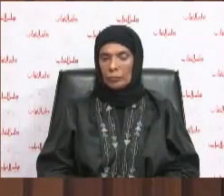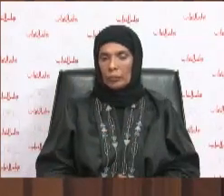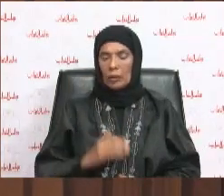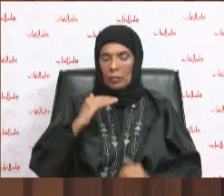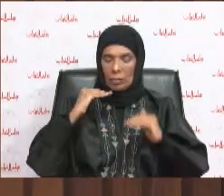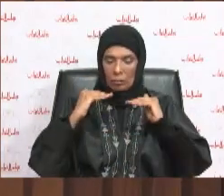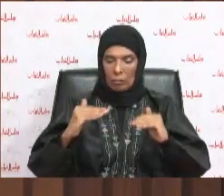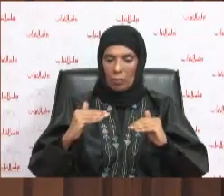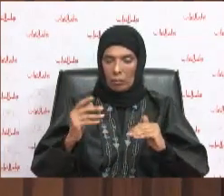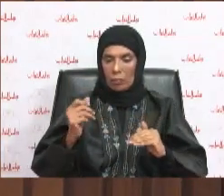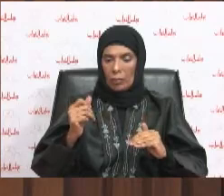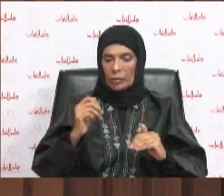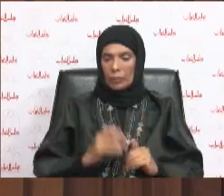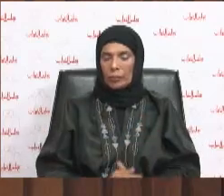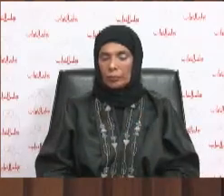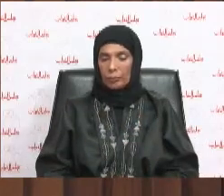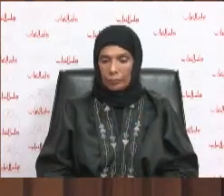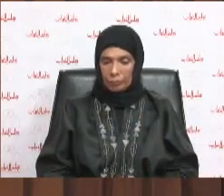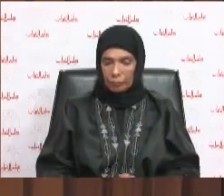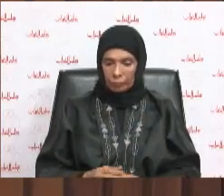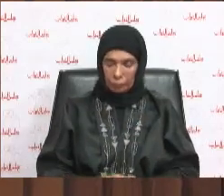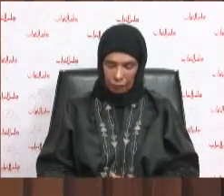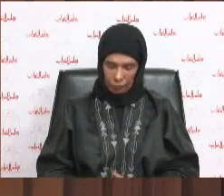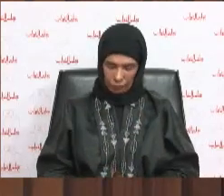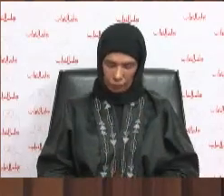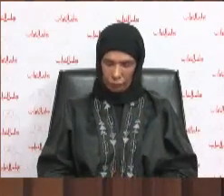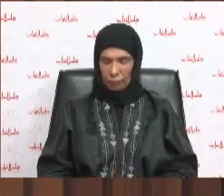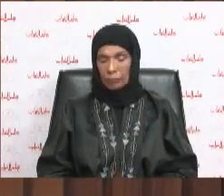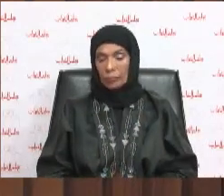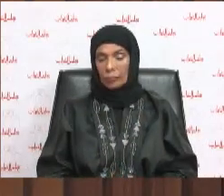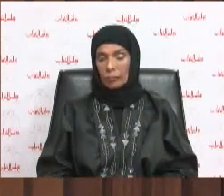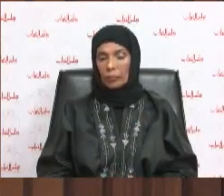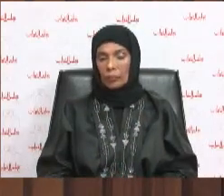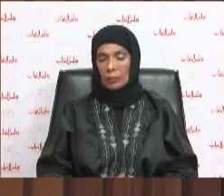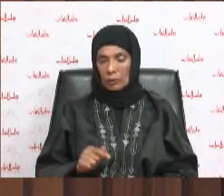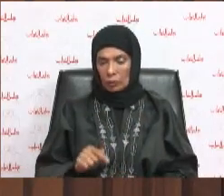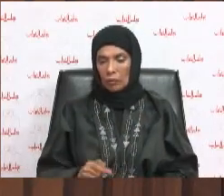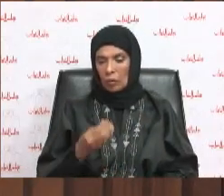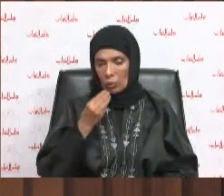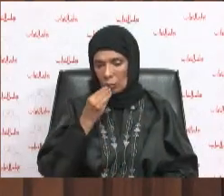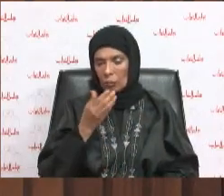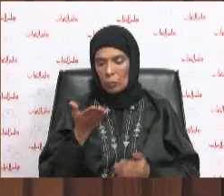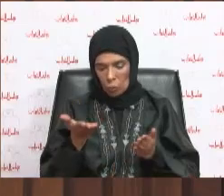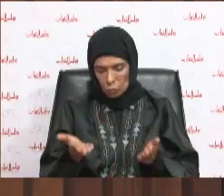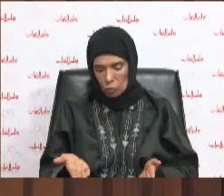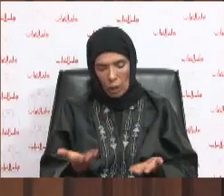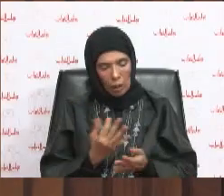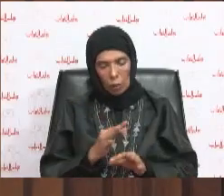الأسعار وحفظ استقرار الأسعار في الأسواق، وكذلك توافر السلع الأساسية وبالكميات